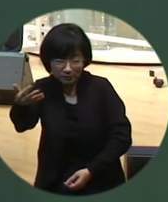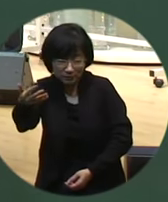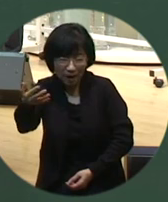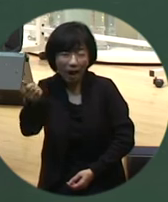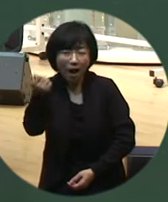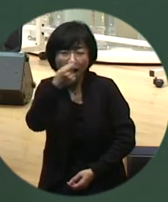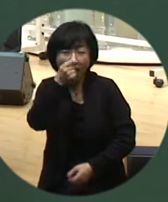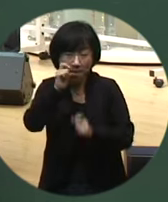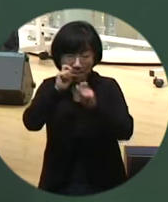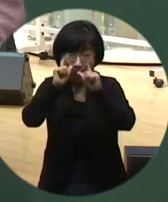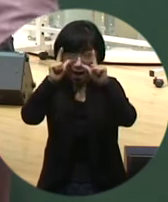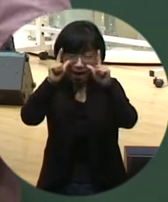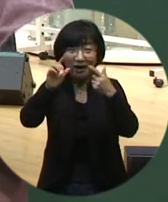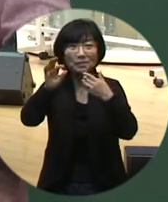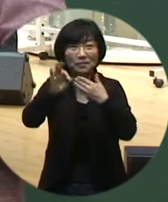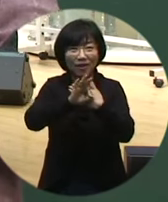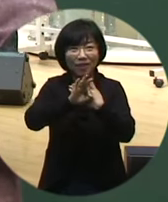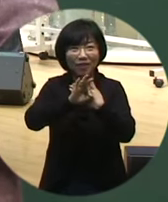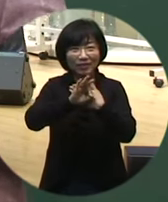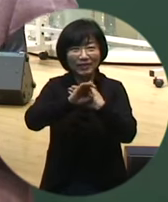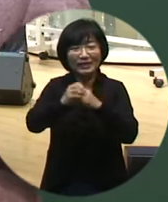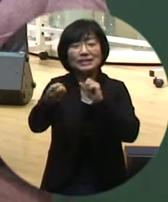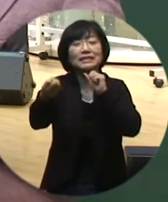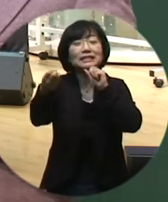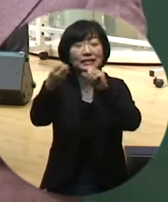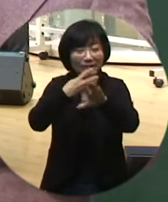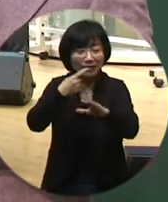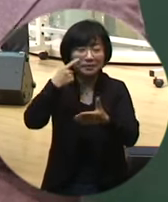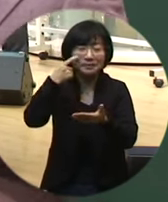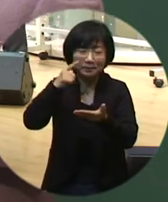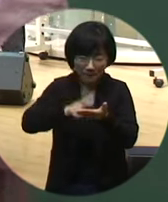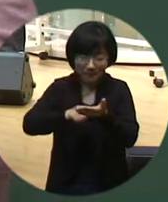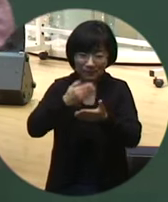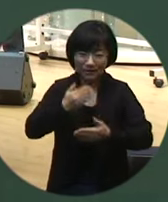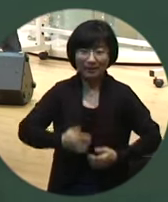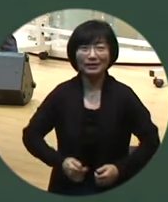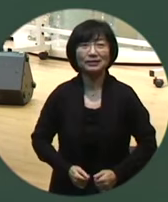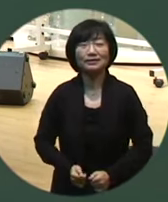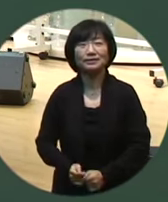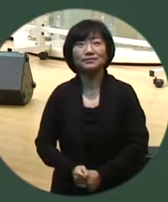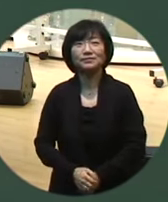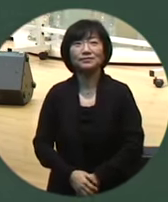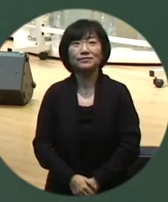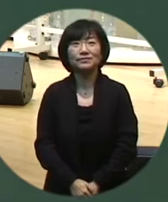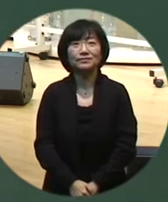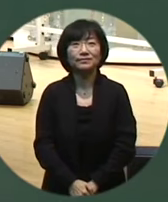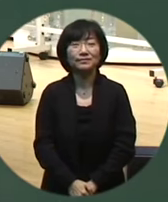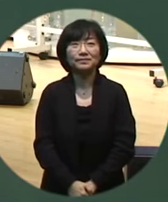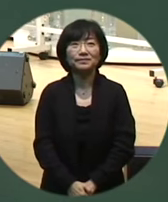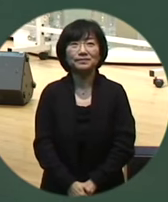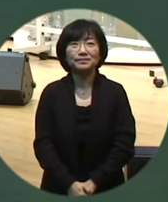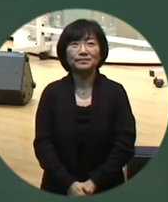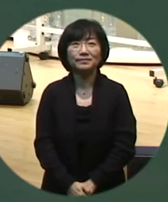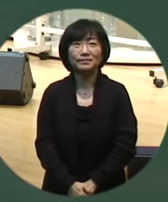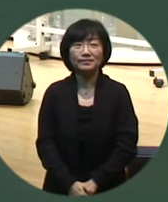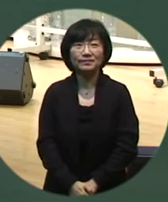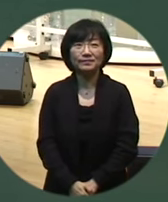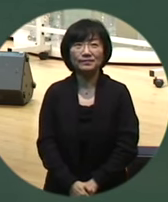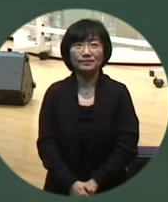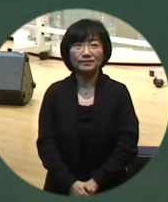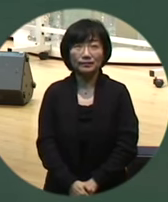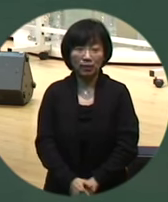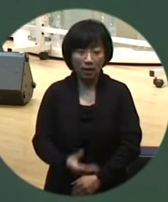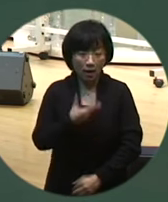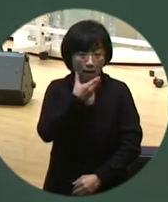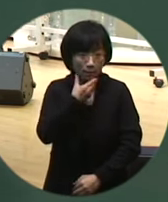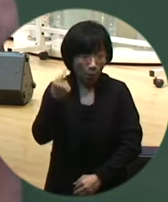지속되는 응답이 보여요, 이제. And in this way, if we're able to continue to follow the flow of the gospel, then we will have the answer of continuation. 이 복음의 흐름을